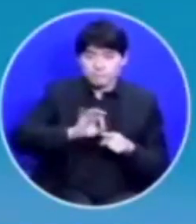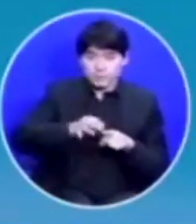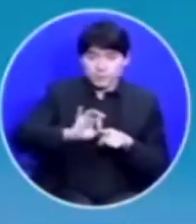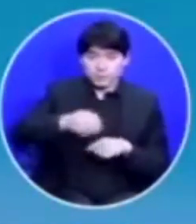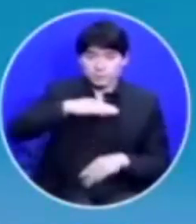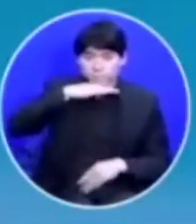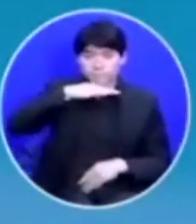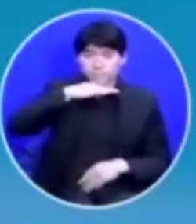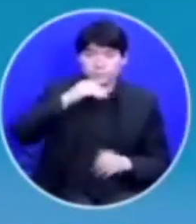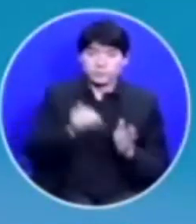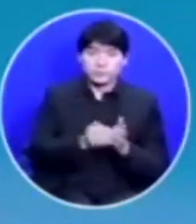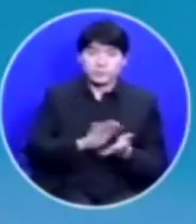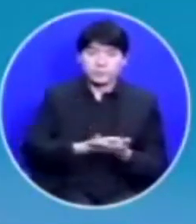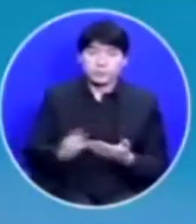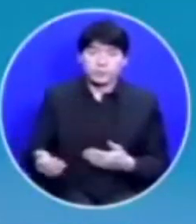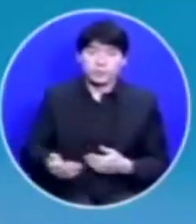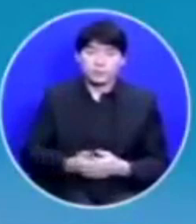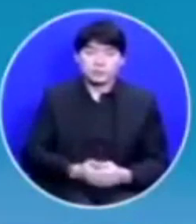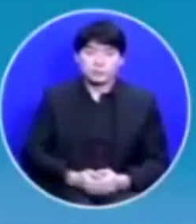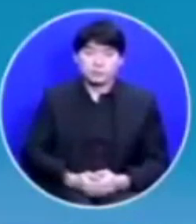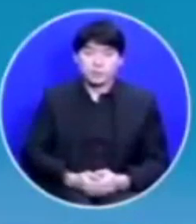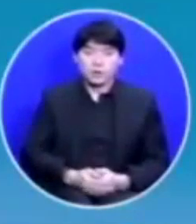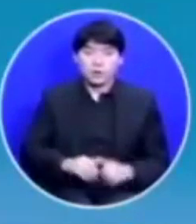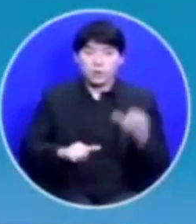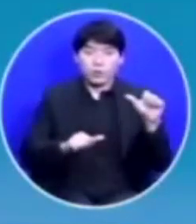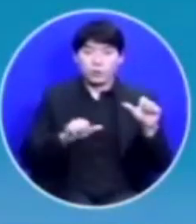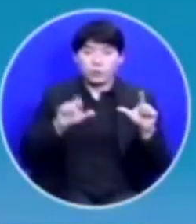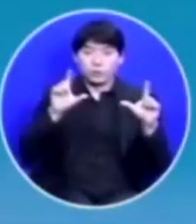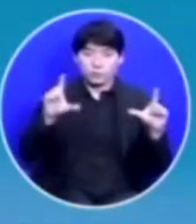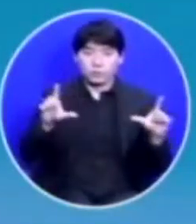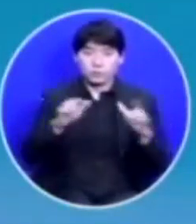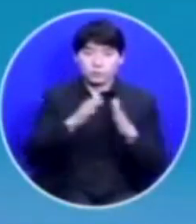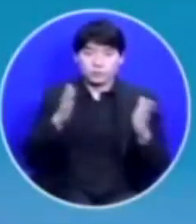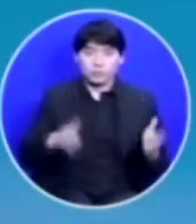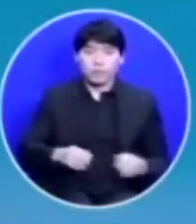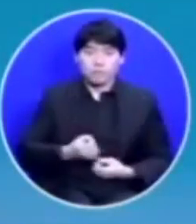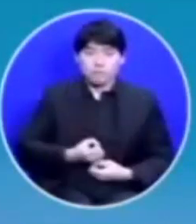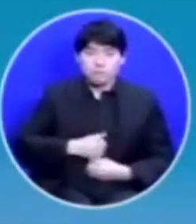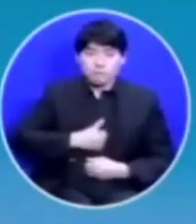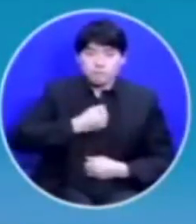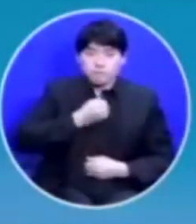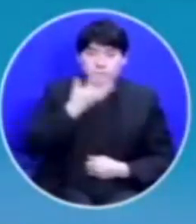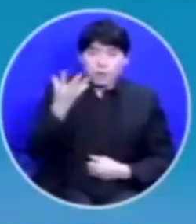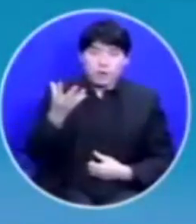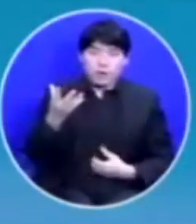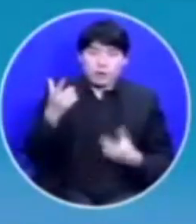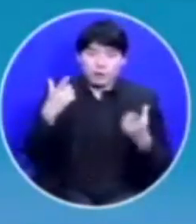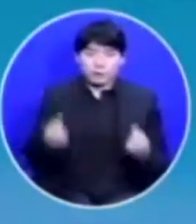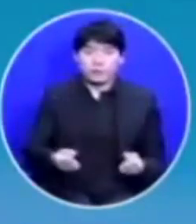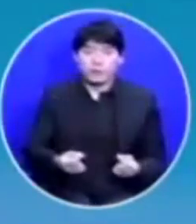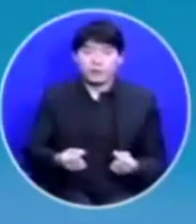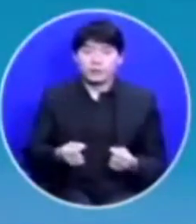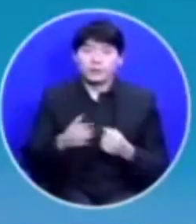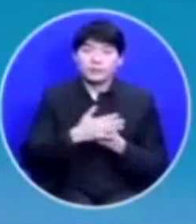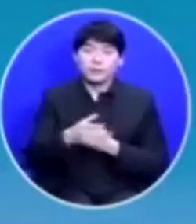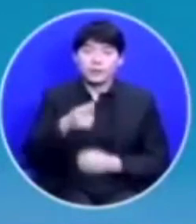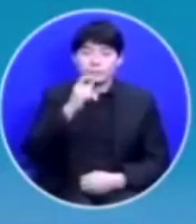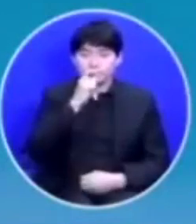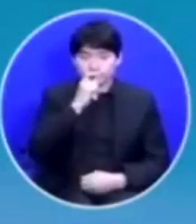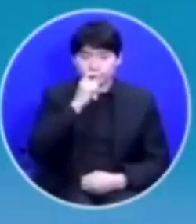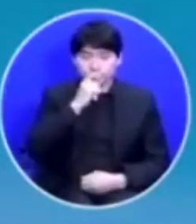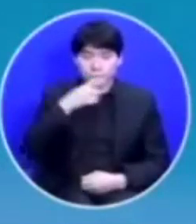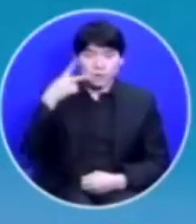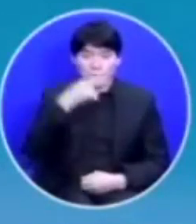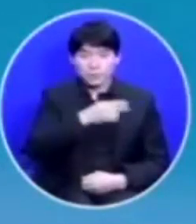닷새째 이제는 진짜 폭발할지 경우 그래서 그날 금식 하루를 했든